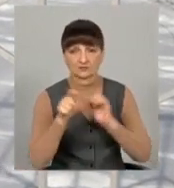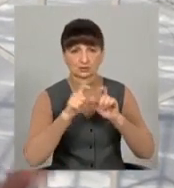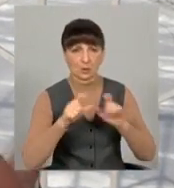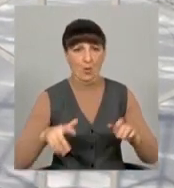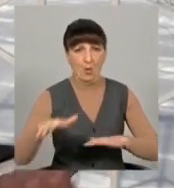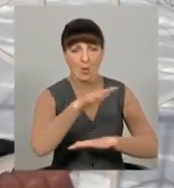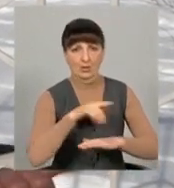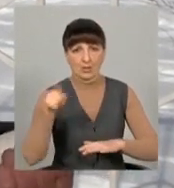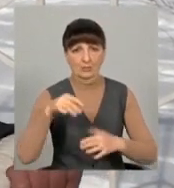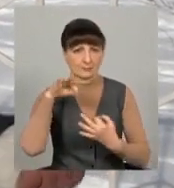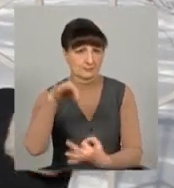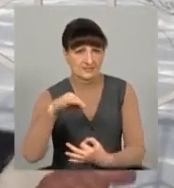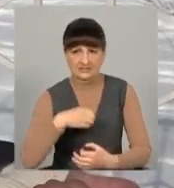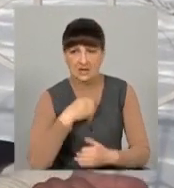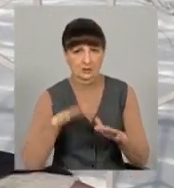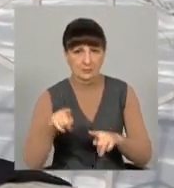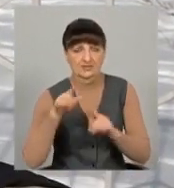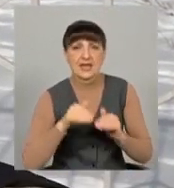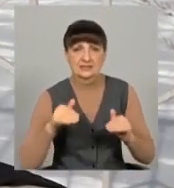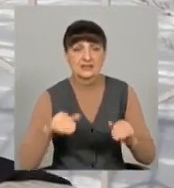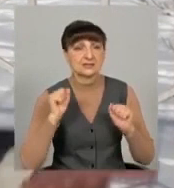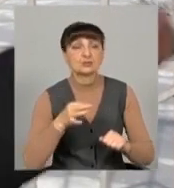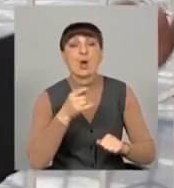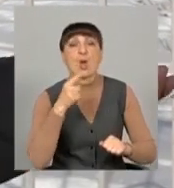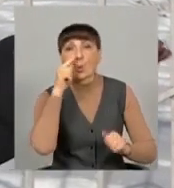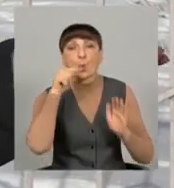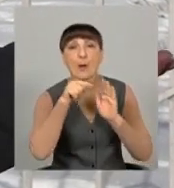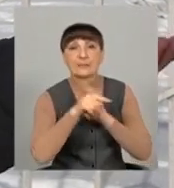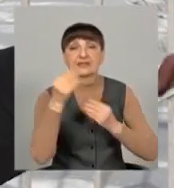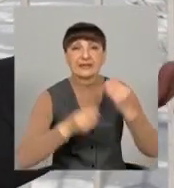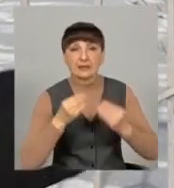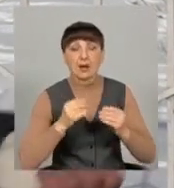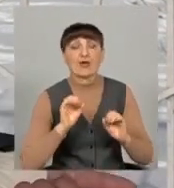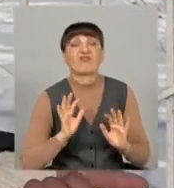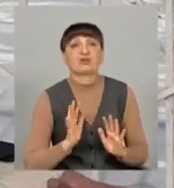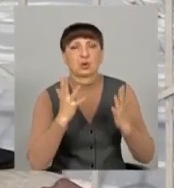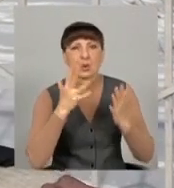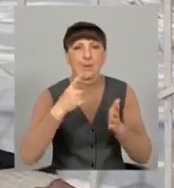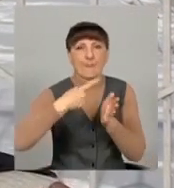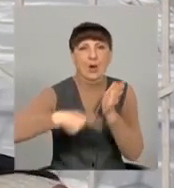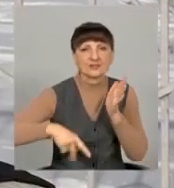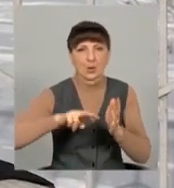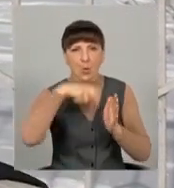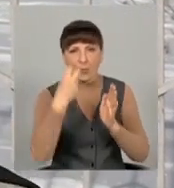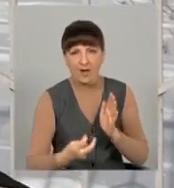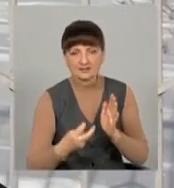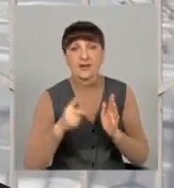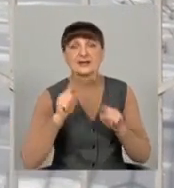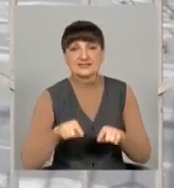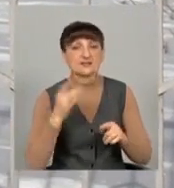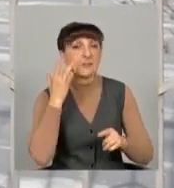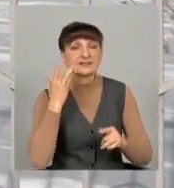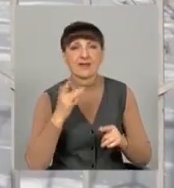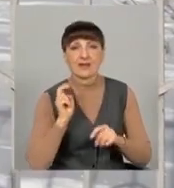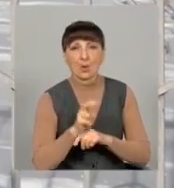на территорию этого страшного места дети же могут из любопытства здесь играть и не дай Бог порезаться Или упасть Кроме того здесь